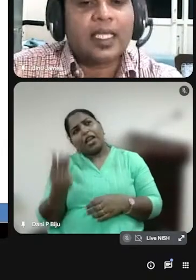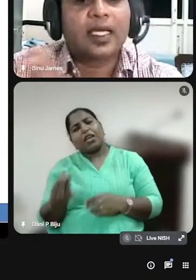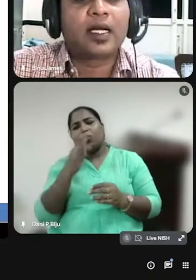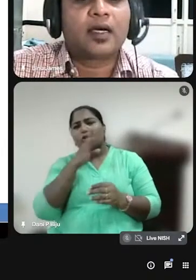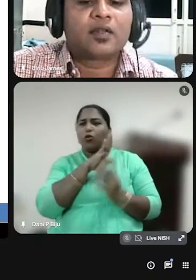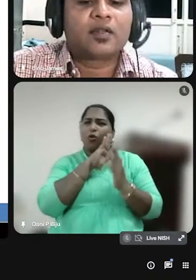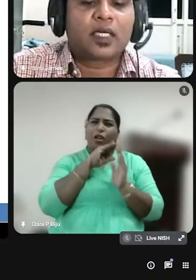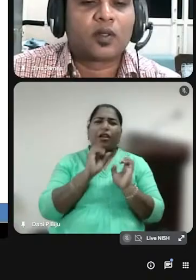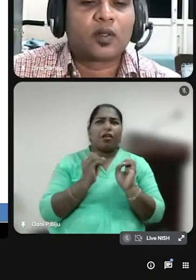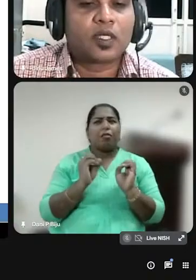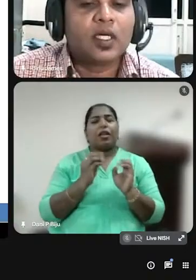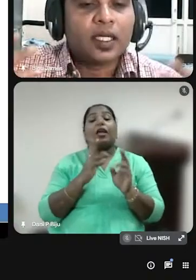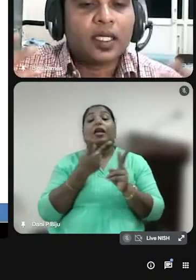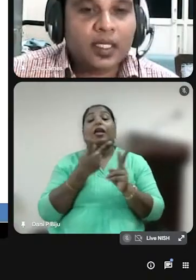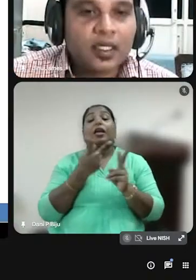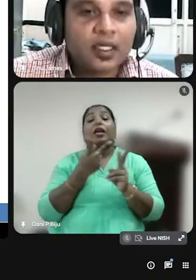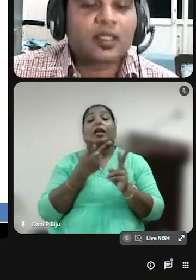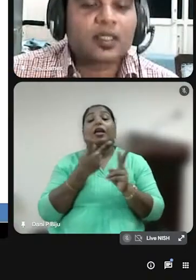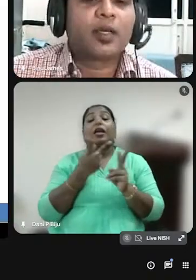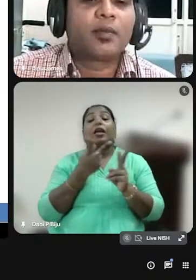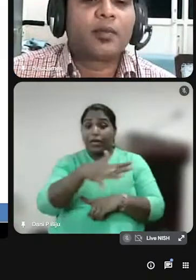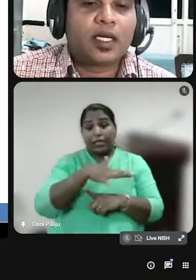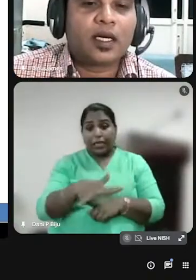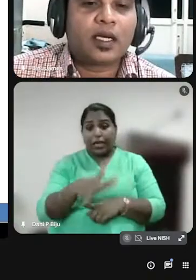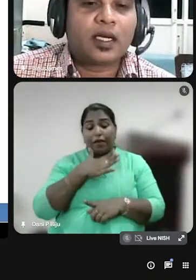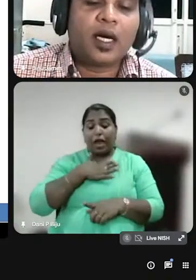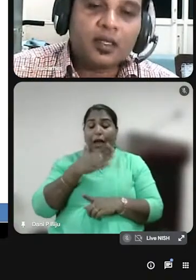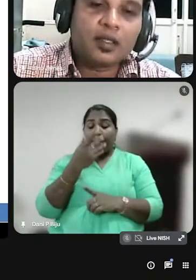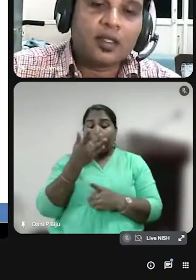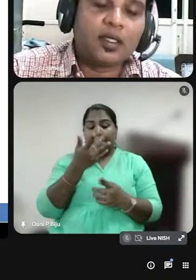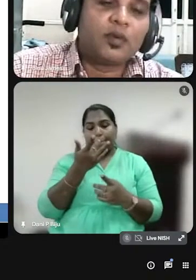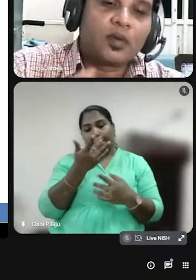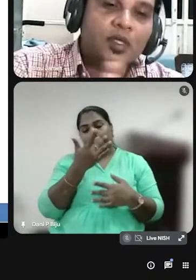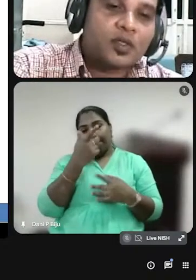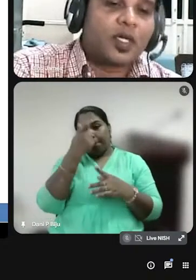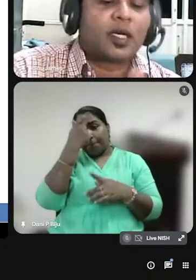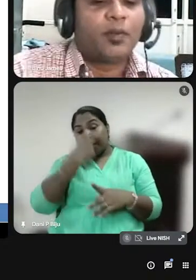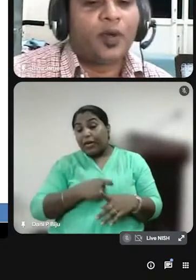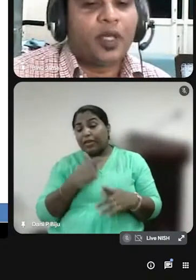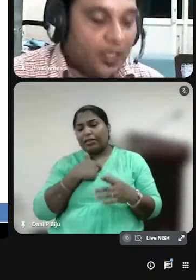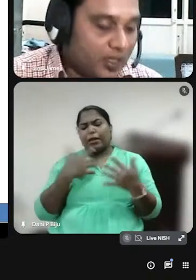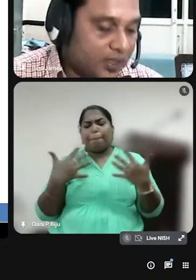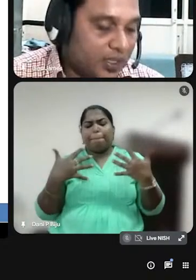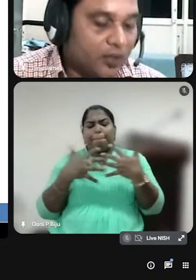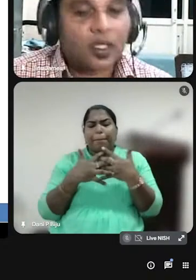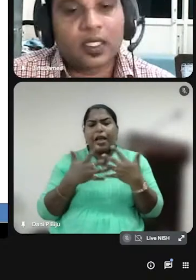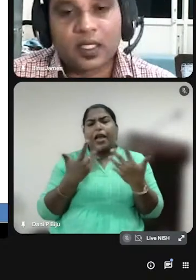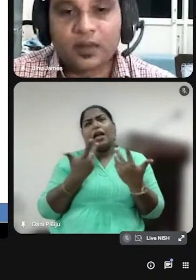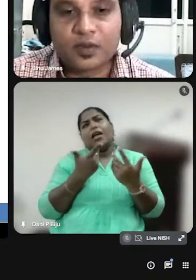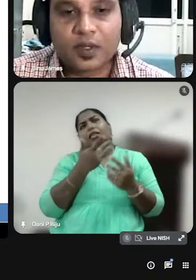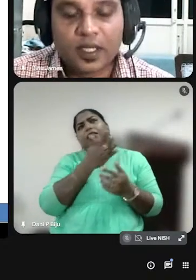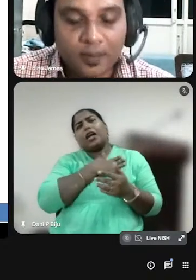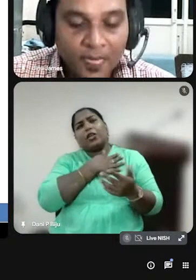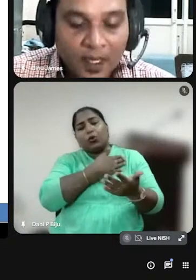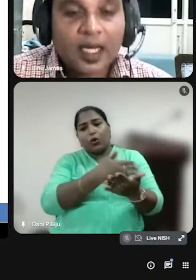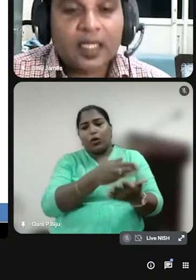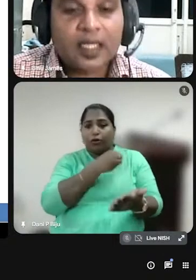ഇത് ഏതാണ് അവസ്ഥ എന്നുള്ളത് നിങ്ങൾ കൃത്യമായി മനസ്സിലാക്കി അത് ന്യൂറോളജിസ്റ്റ് കമ്മ്യൂണിക്കേറ്റ് ചെയ്യുക എന്നുള്ള